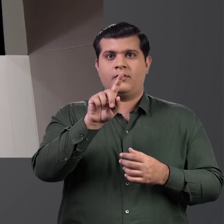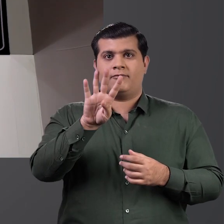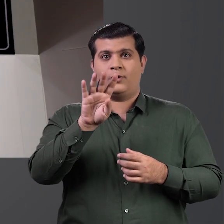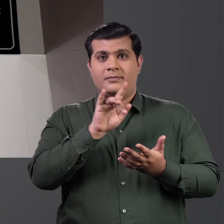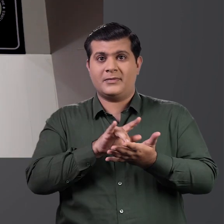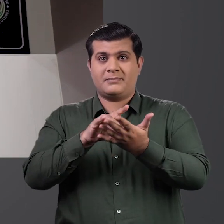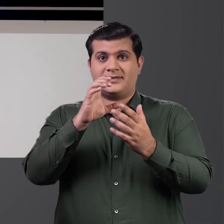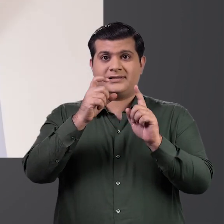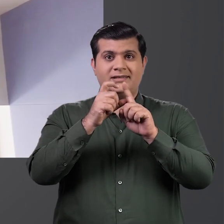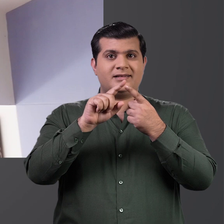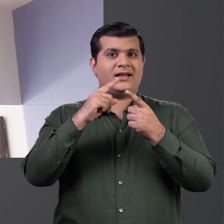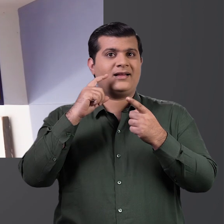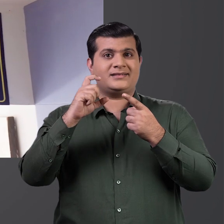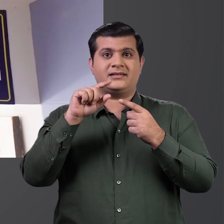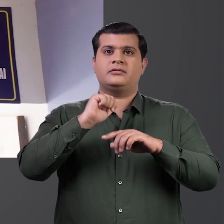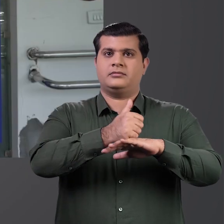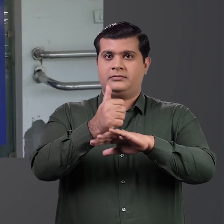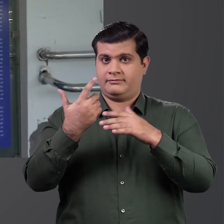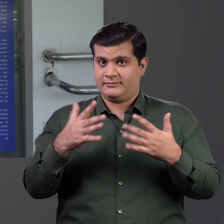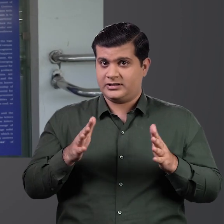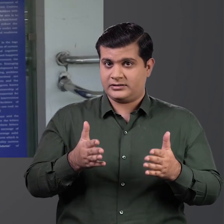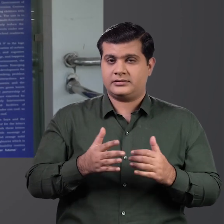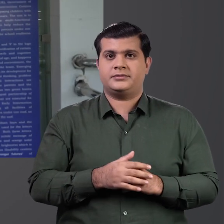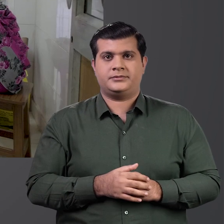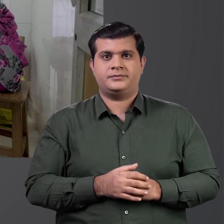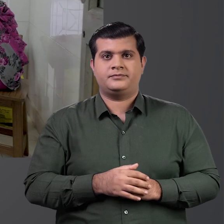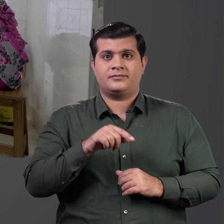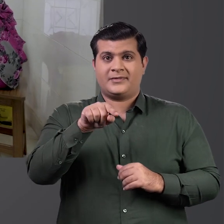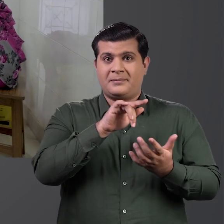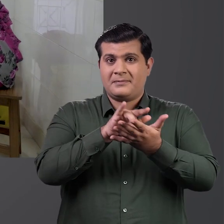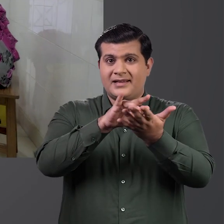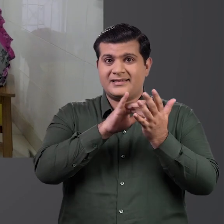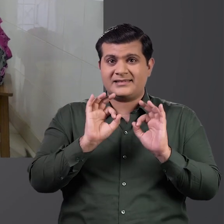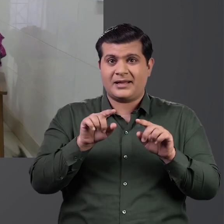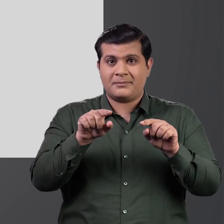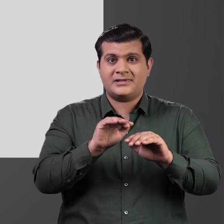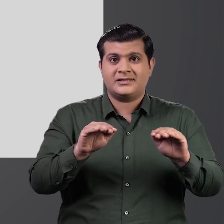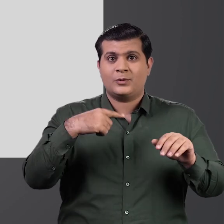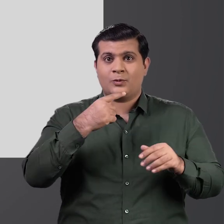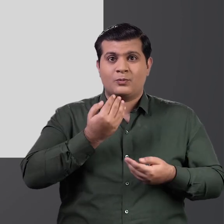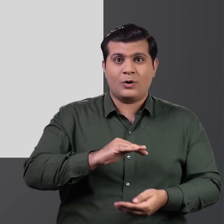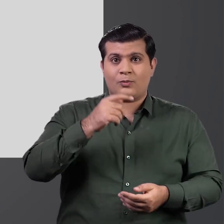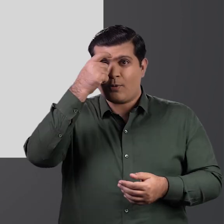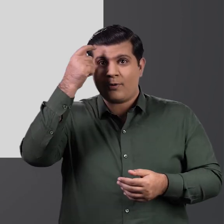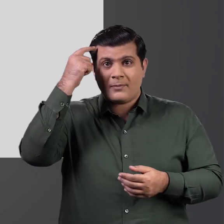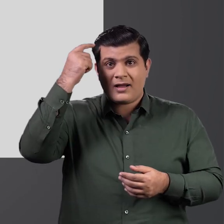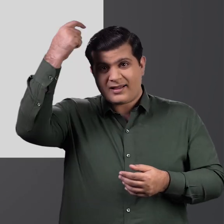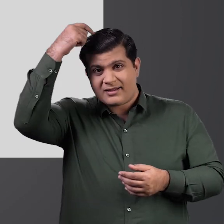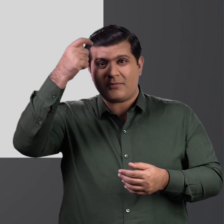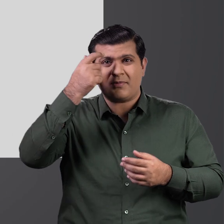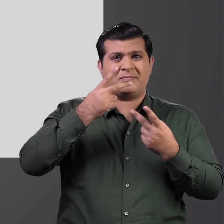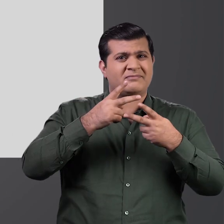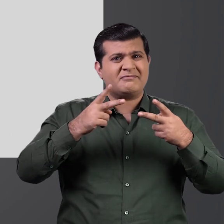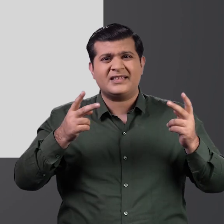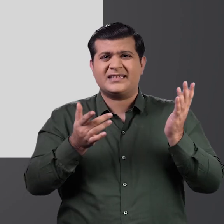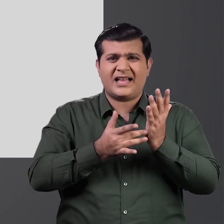14 क्रॉस डिसेबिलिटी अर्ली इंटरवेंशन सेंटर लॉन्च किए। इन सेंटर्स में अर्जित जन्मजात, बौद्धिक,